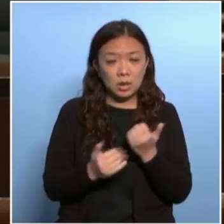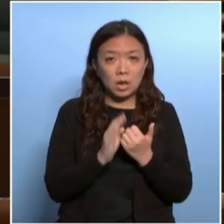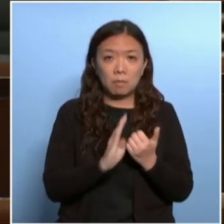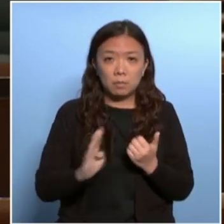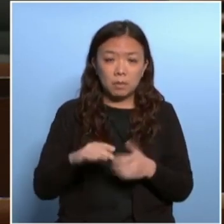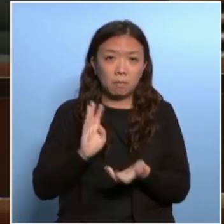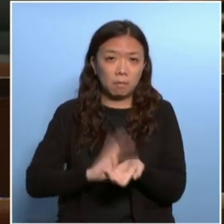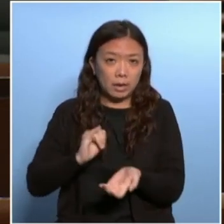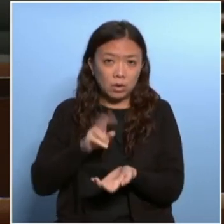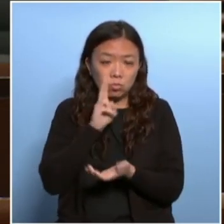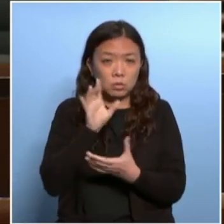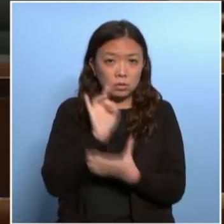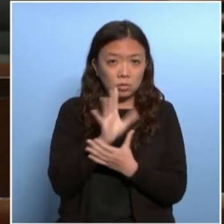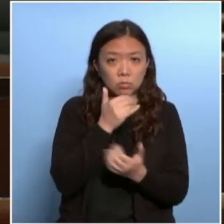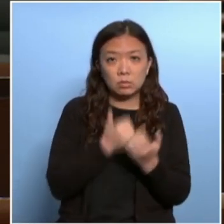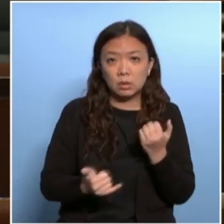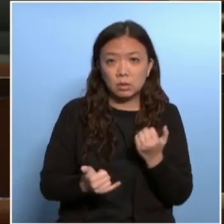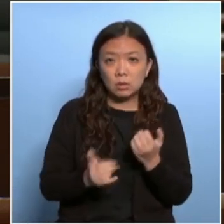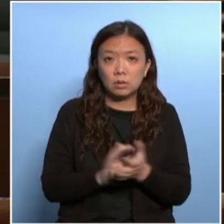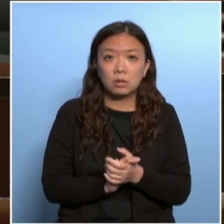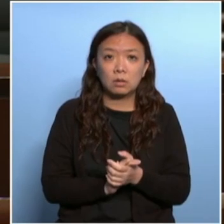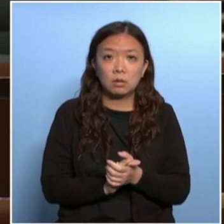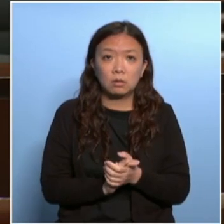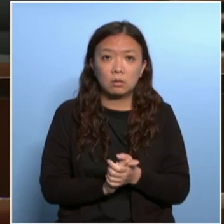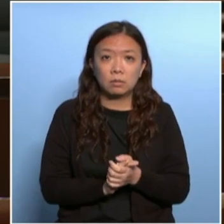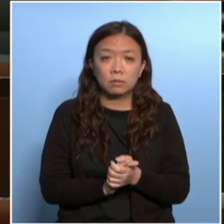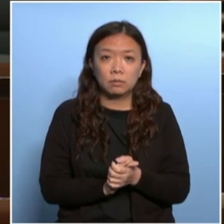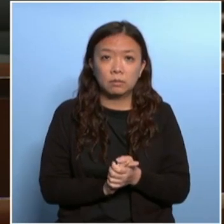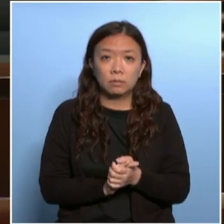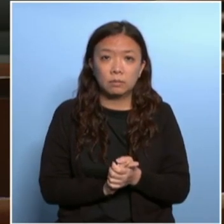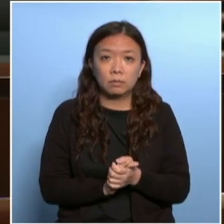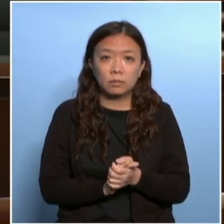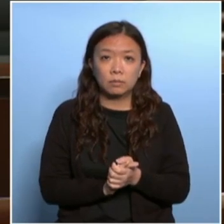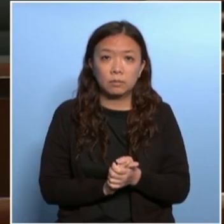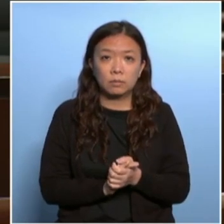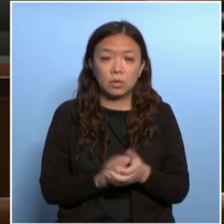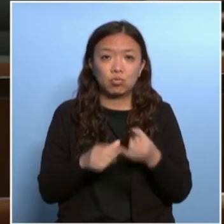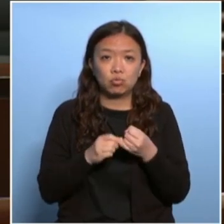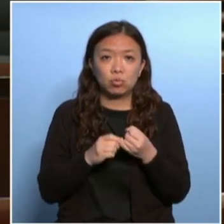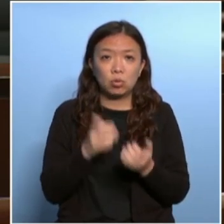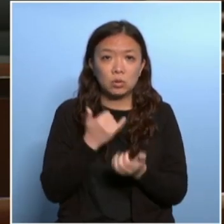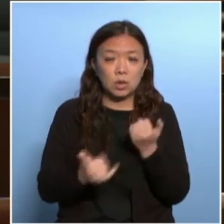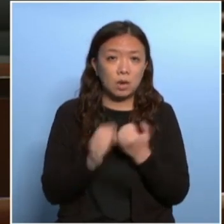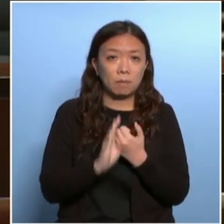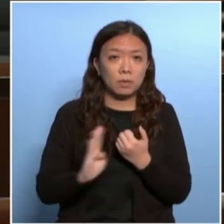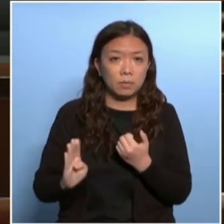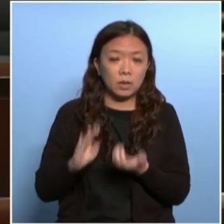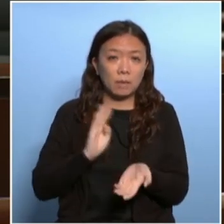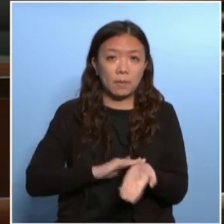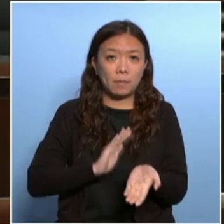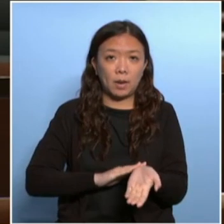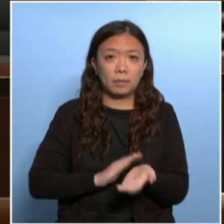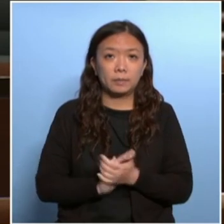譬如早產啊，即是不足月啦，初生嬰兒的疾病啦，